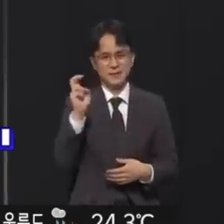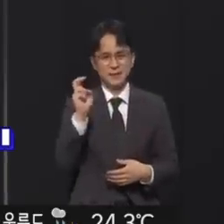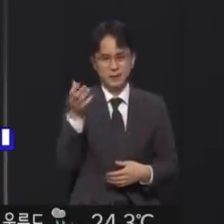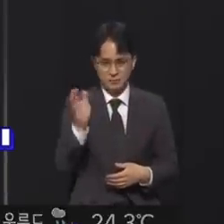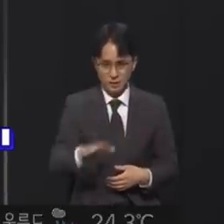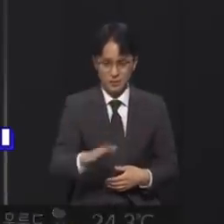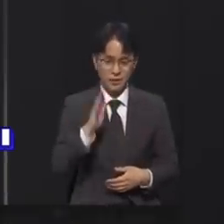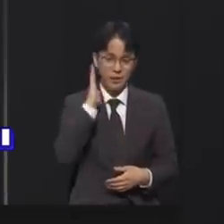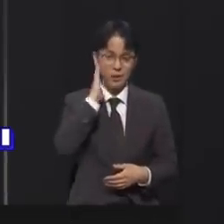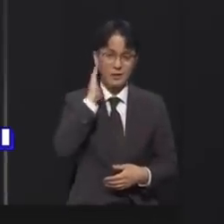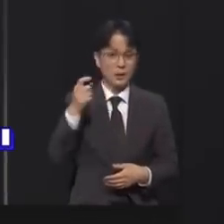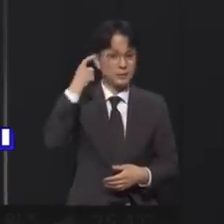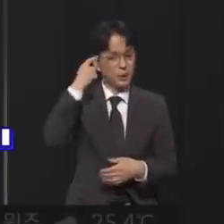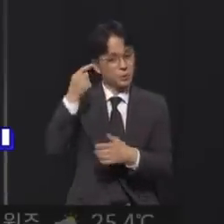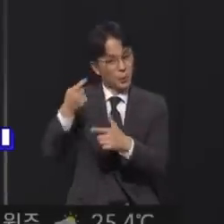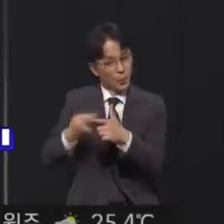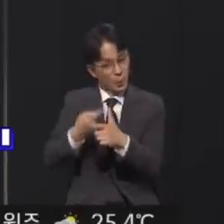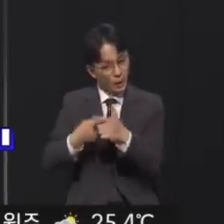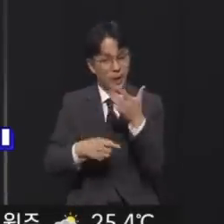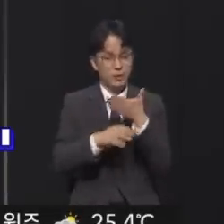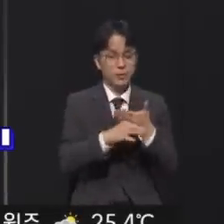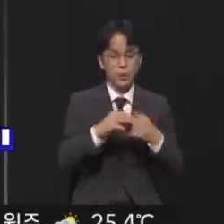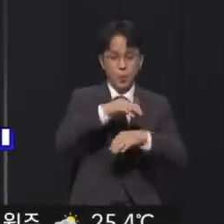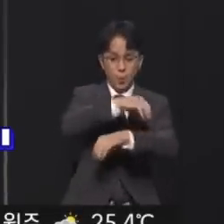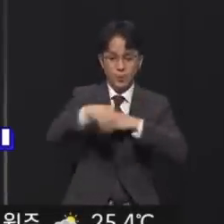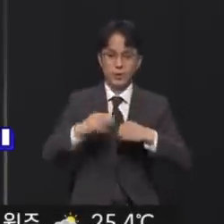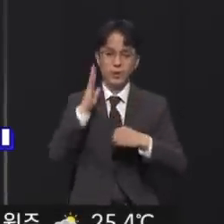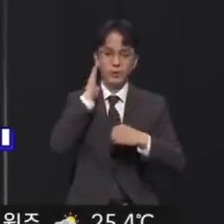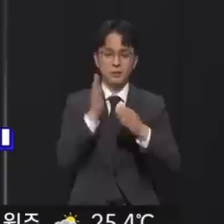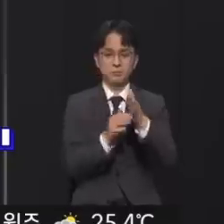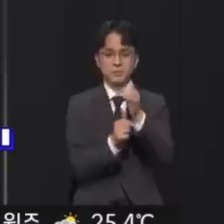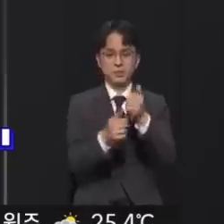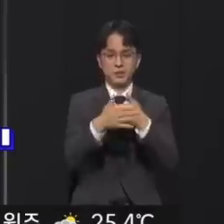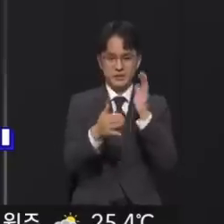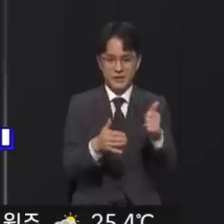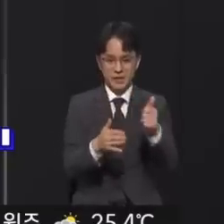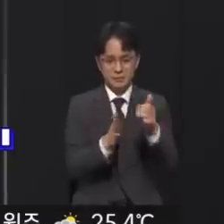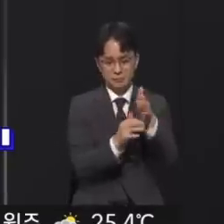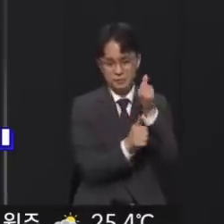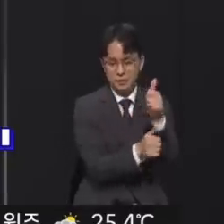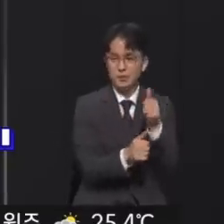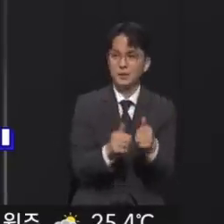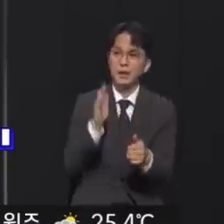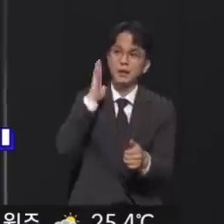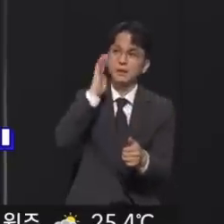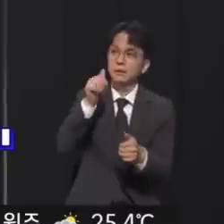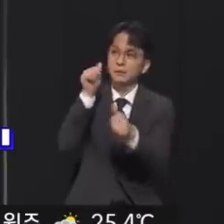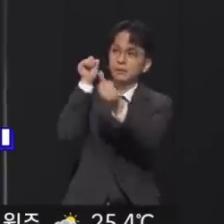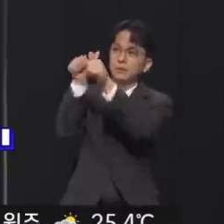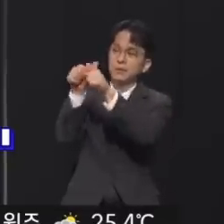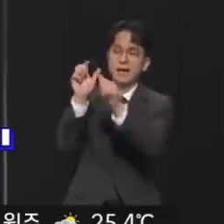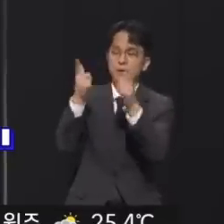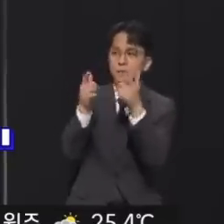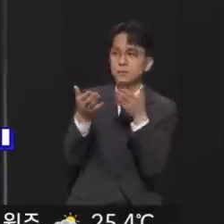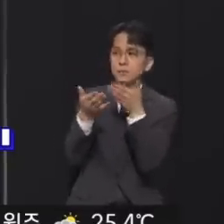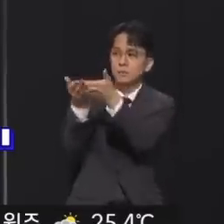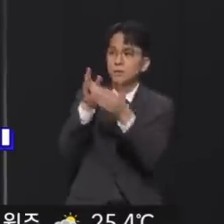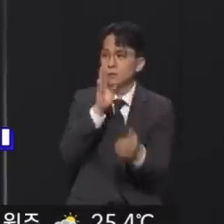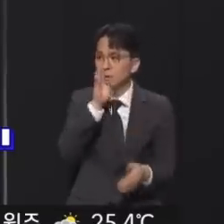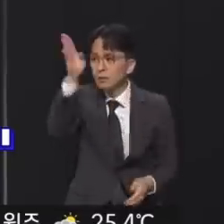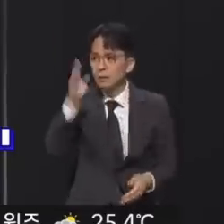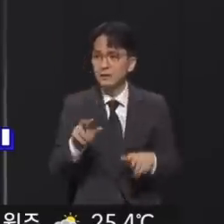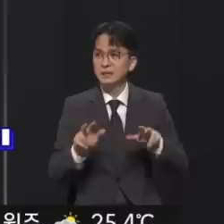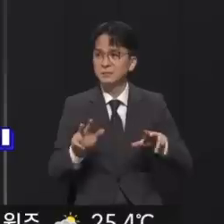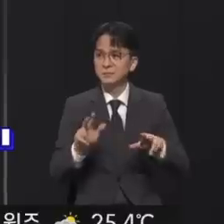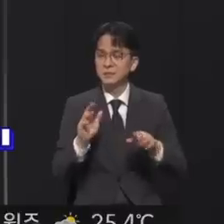아니메 대통령 실에 있는 분들이 아이템이 거의 정도 상황이면 자 돌리 셔 가지고 지 무시 가시는게 좋을 것 같습니다